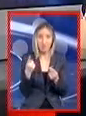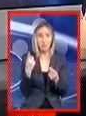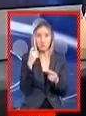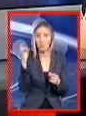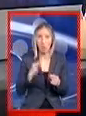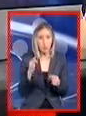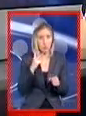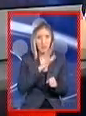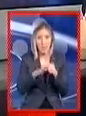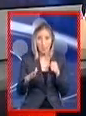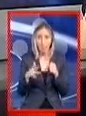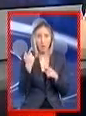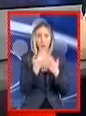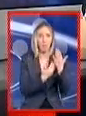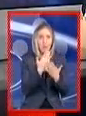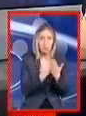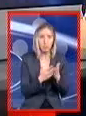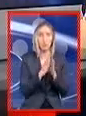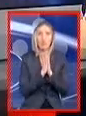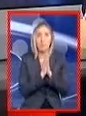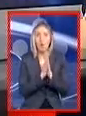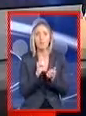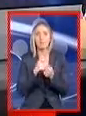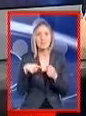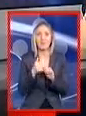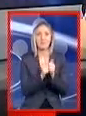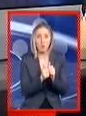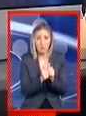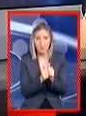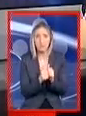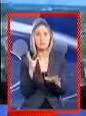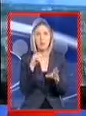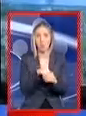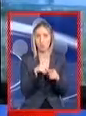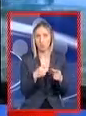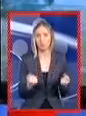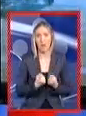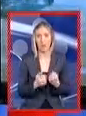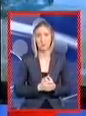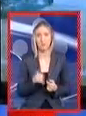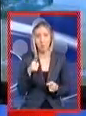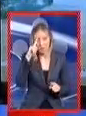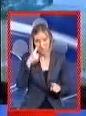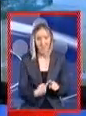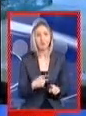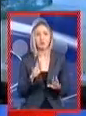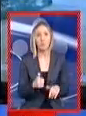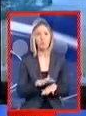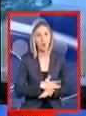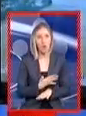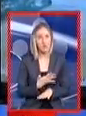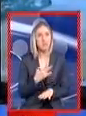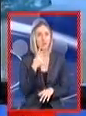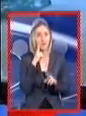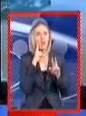100% na nekom računu, molimo sve sportiste da se uključe tu akciju. Da oni tačno mogu da osete i da imaju